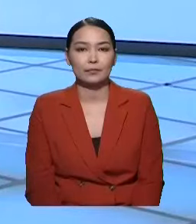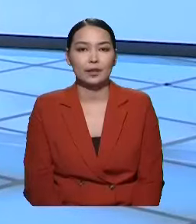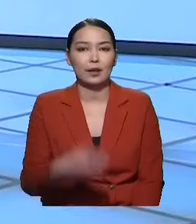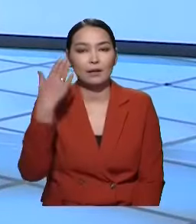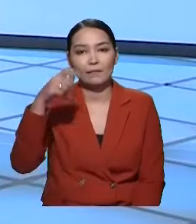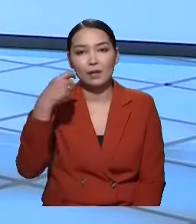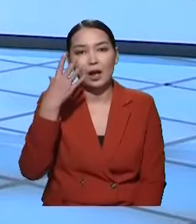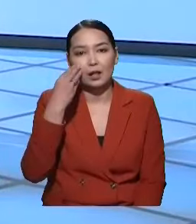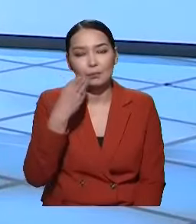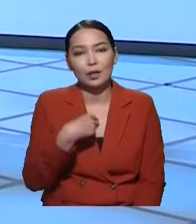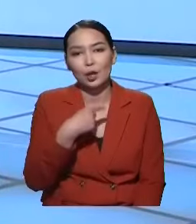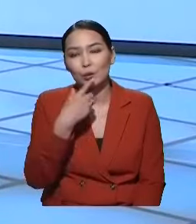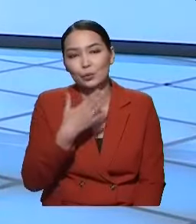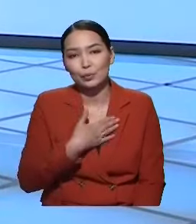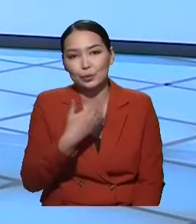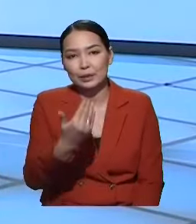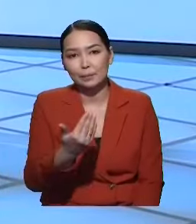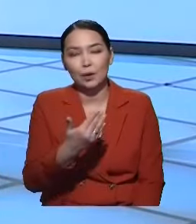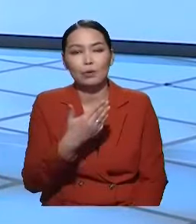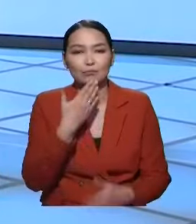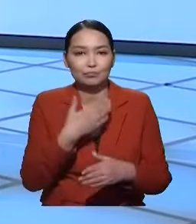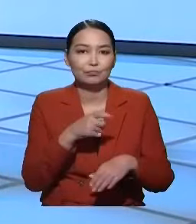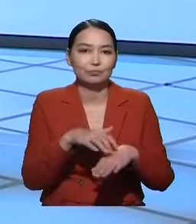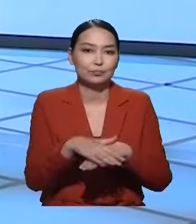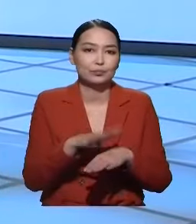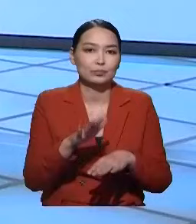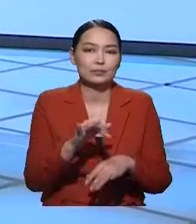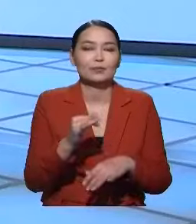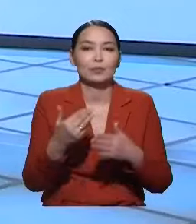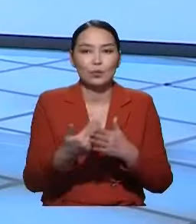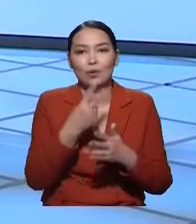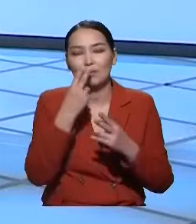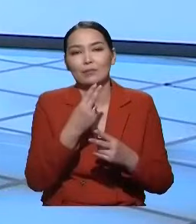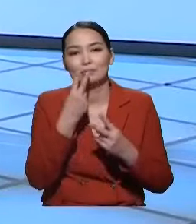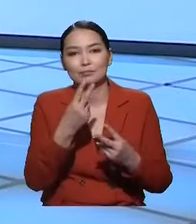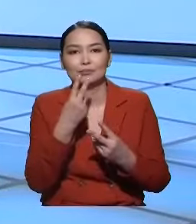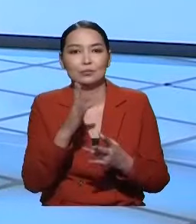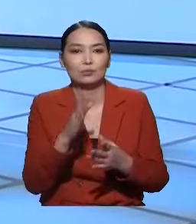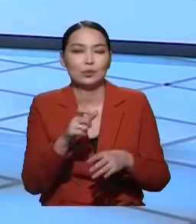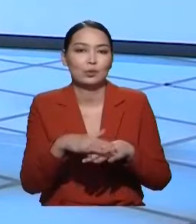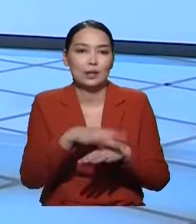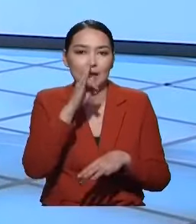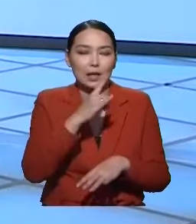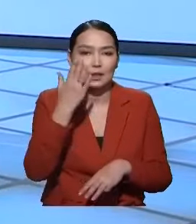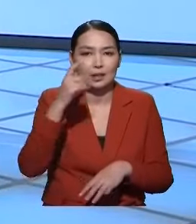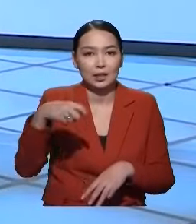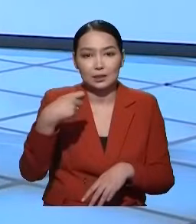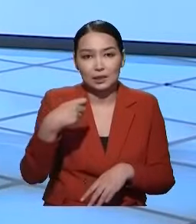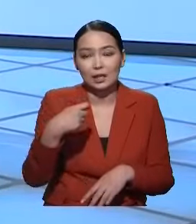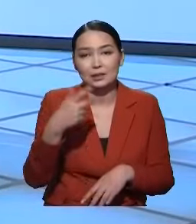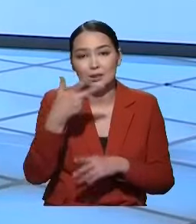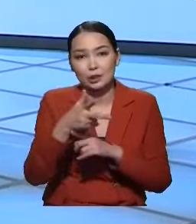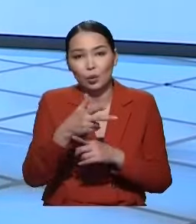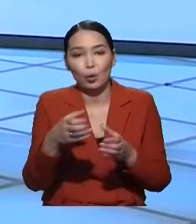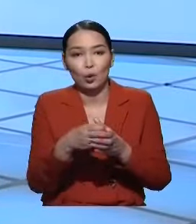Фильм «Алматы, я люблю тебя» полюбится зрителю, и он будет его пересматривать, говорят актеры нашумевшего казахстанского киноальманаха. Съемочная